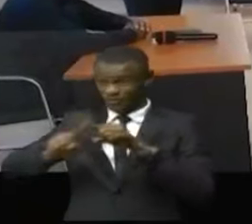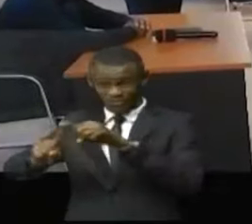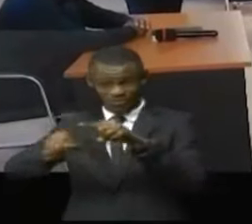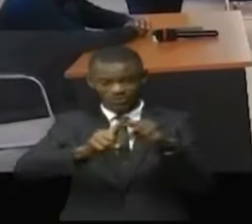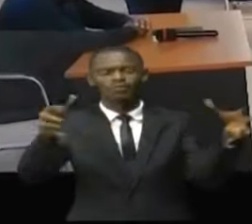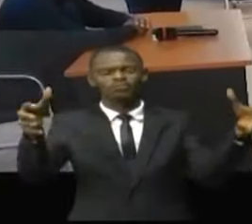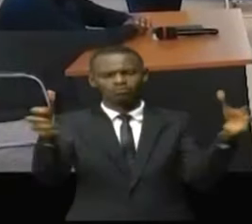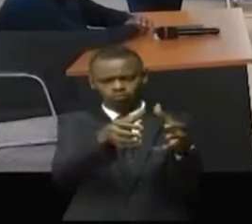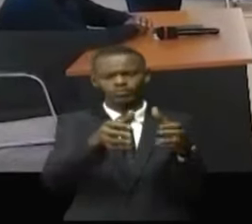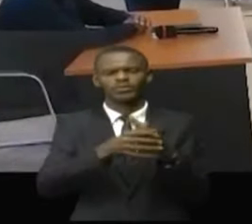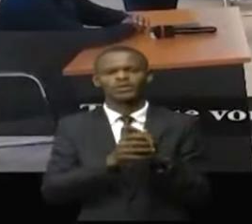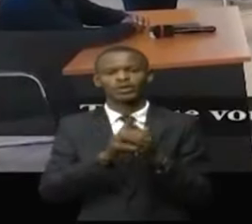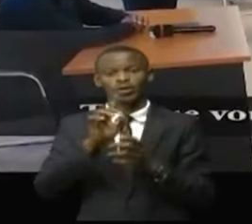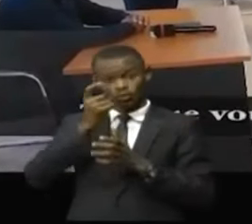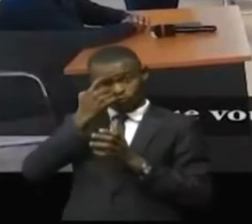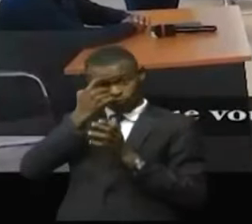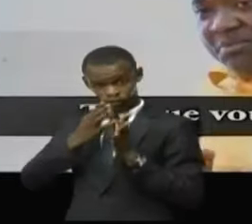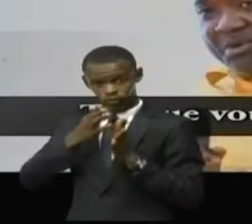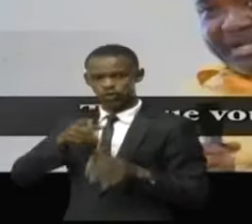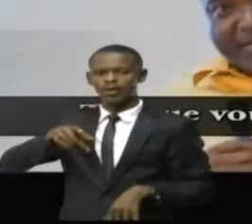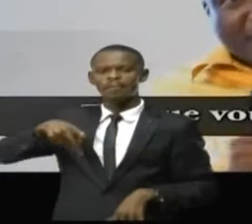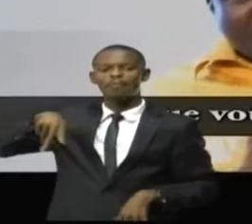Christophe Bassenanga qui annonce le couleur.